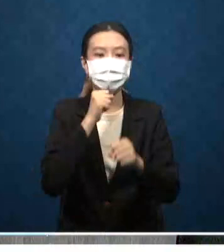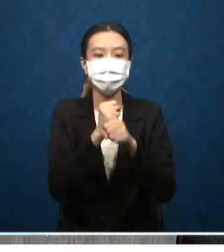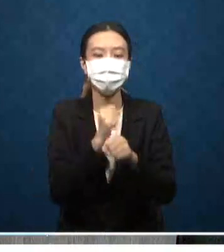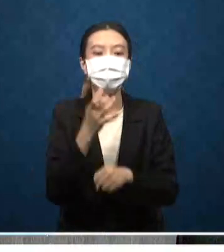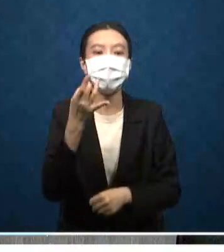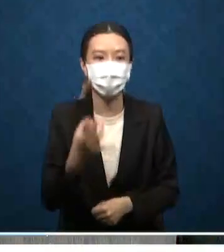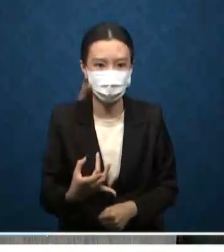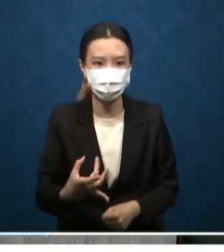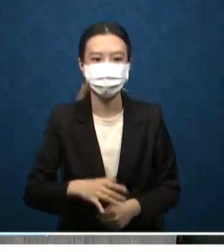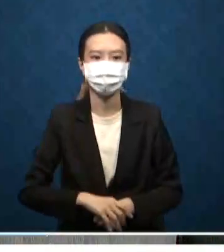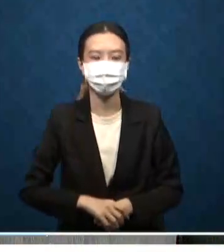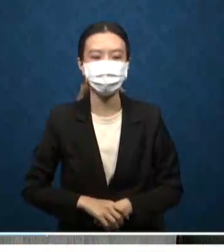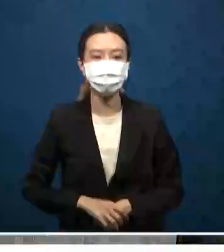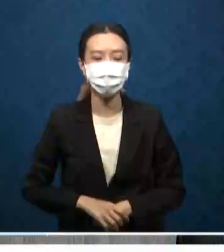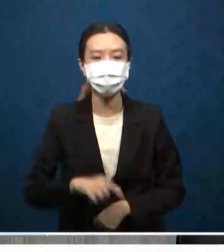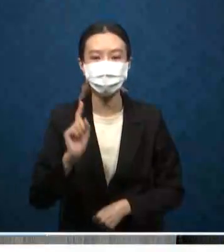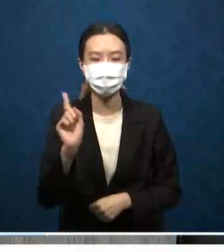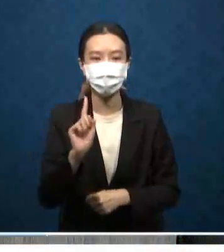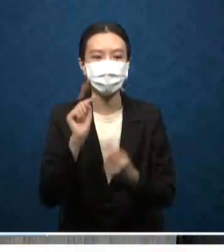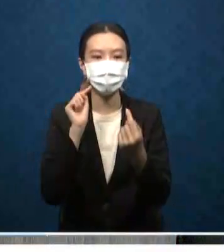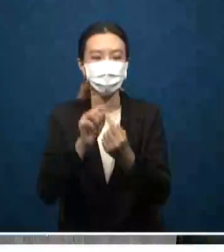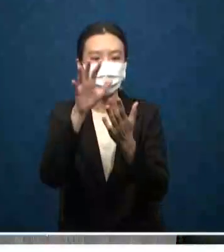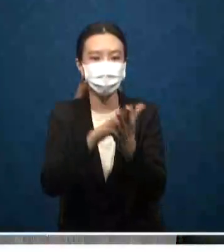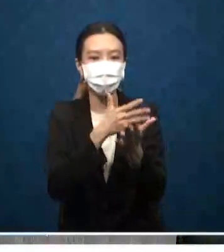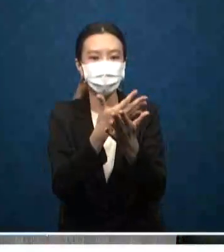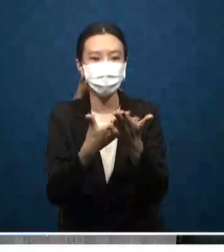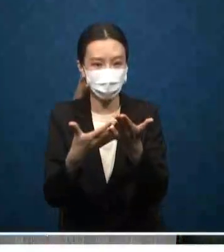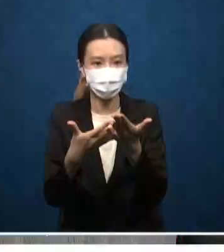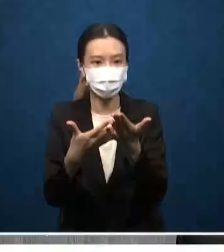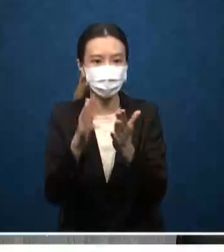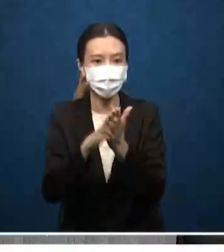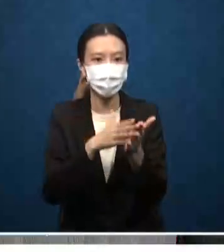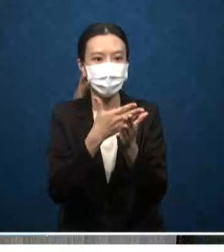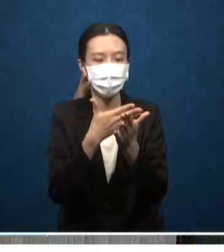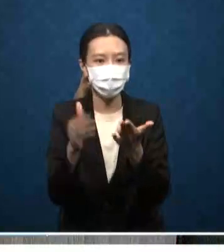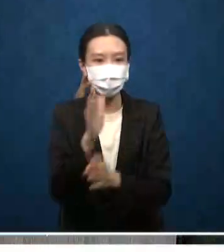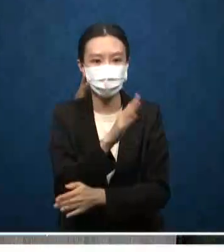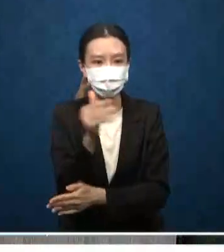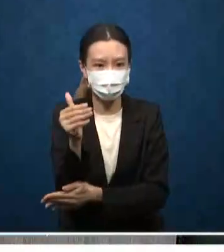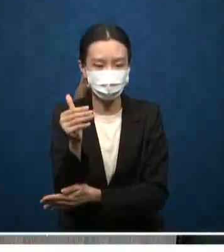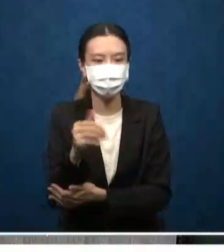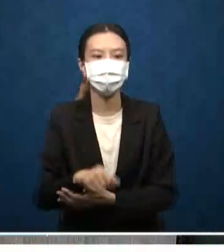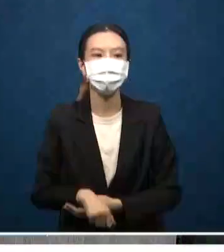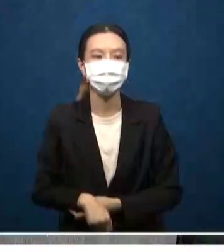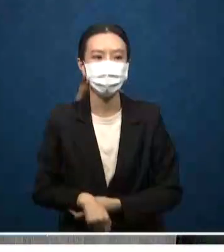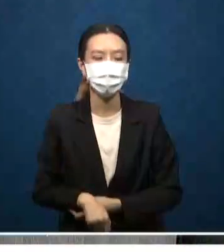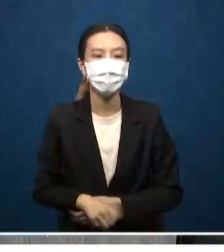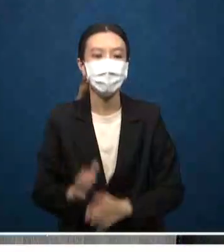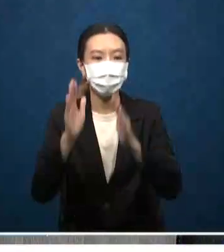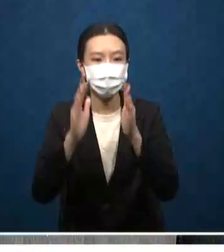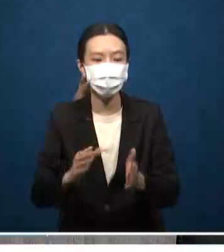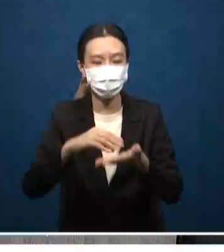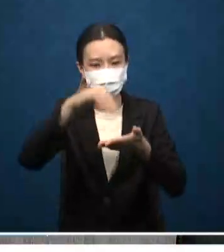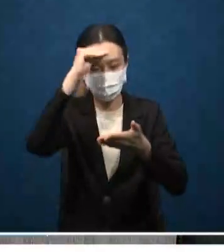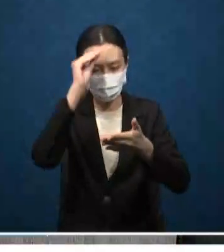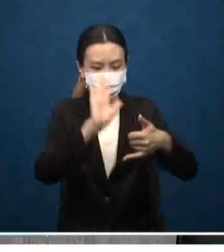ที่เราพูดกันในยุทธศาสตร์ชาติในแผนการจัดการศึกษาแห่งชาติความสั้นๆผู้สัญญาก็คือผู้เรียนแต่ละคนนั้นจะ